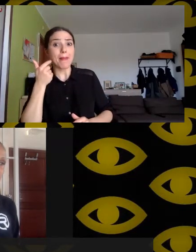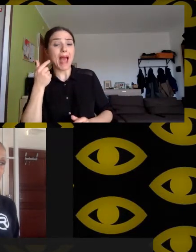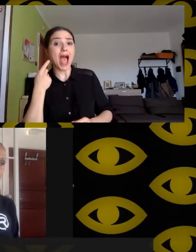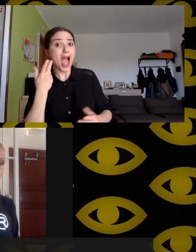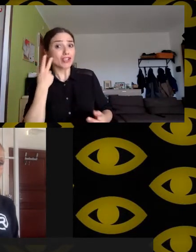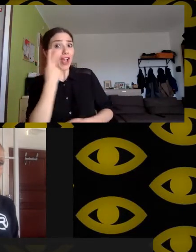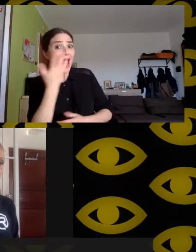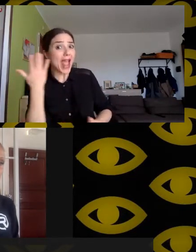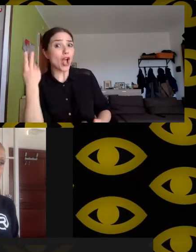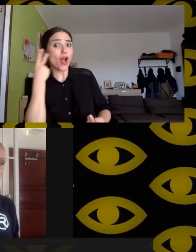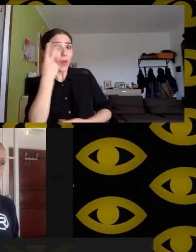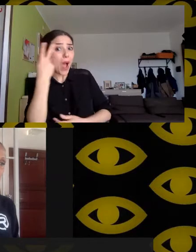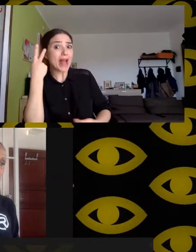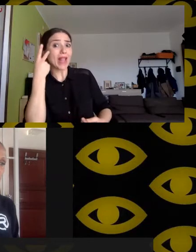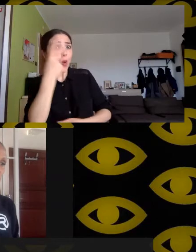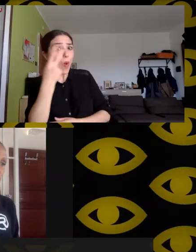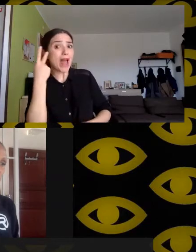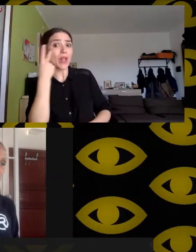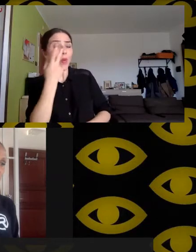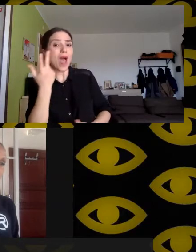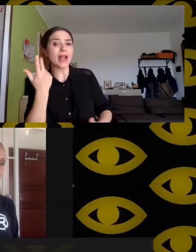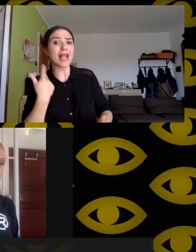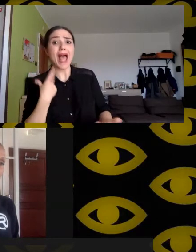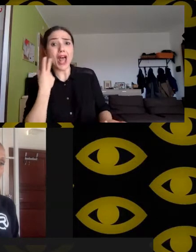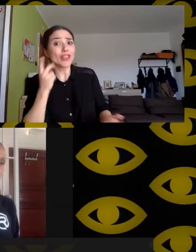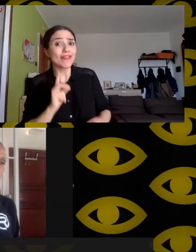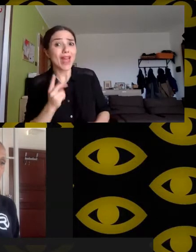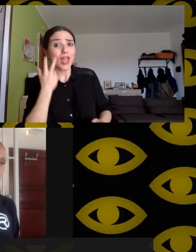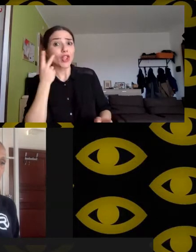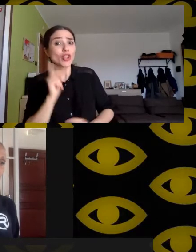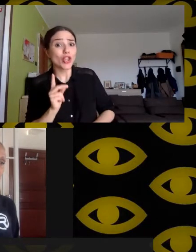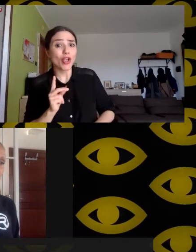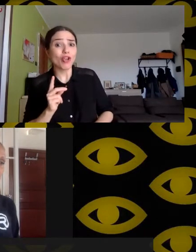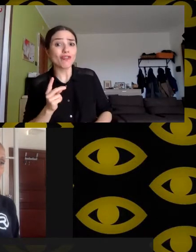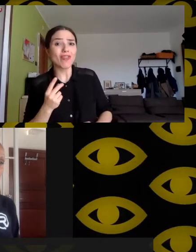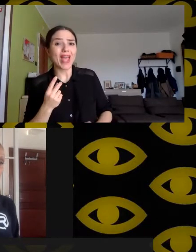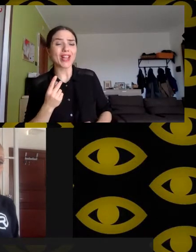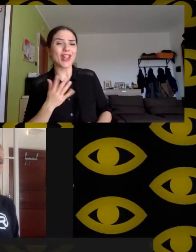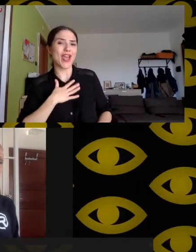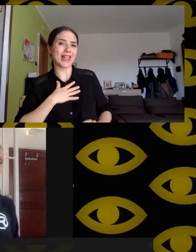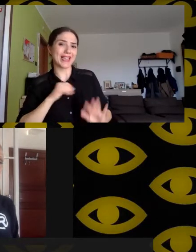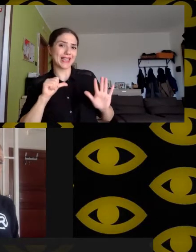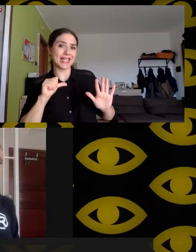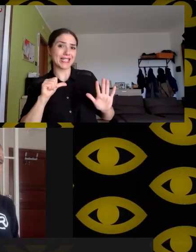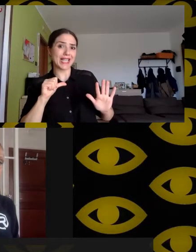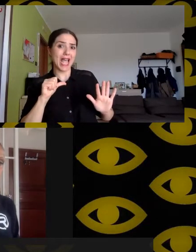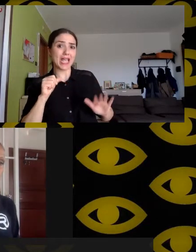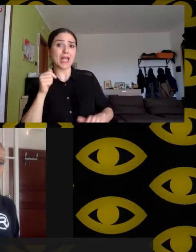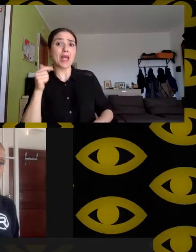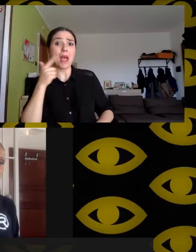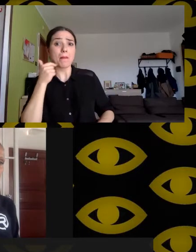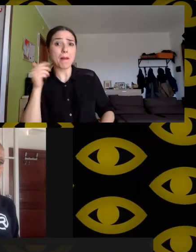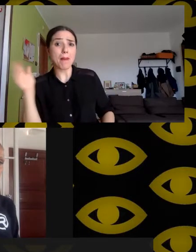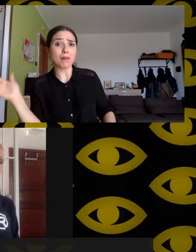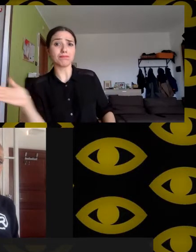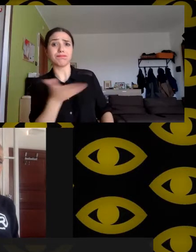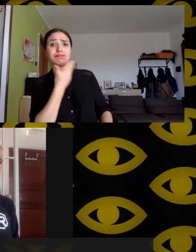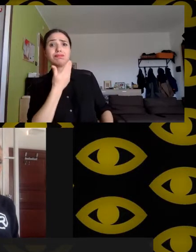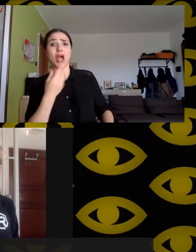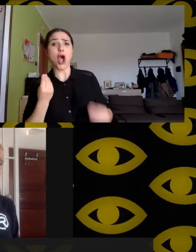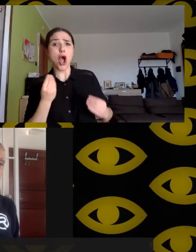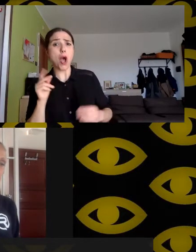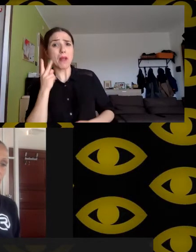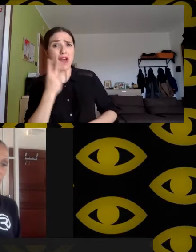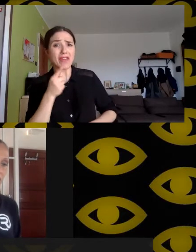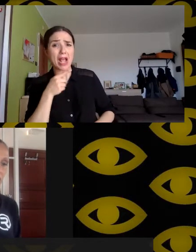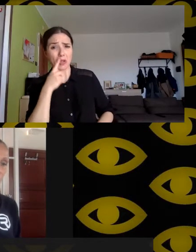che la mia malattia e non riconoscendo chiaramente la mia, in quel momento, ipovisione, mi arrivò uno schiaffo, tu mi prendi in giro, come fai a non vederlo? È qui!